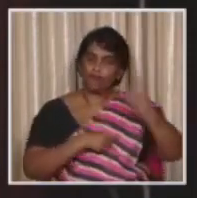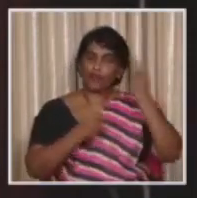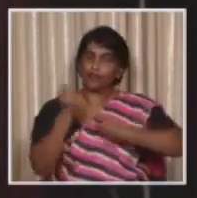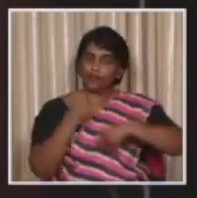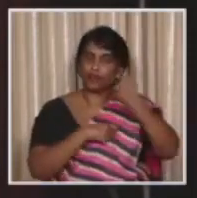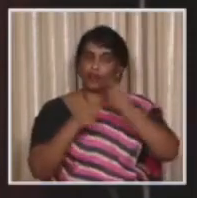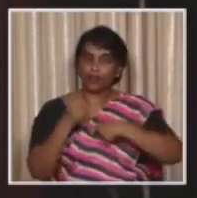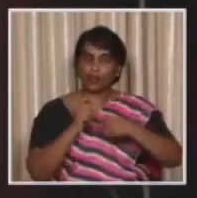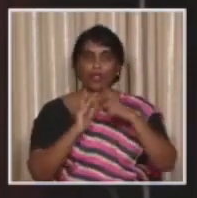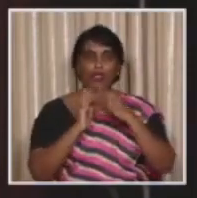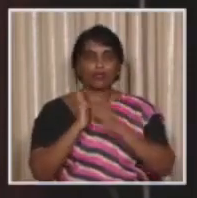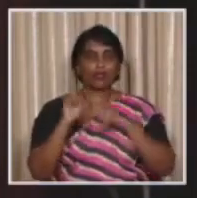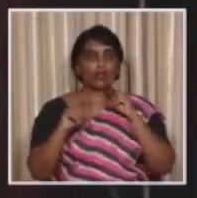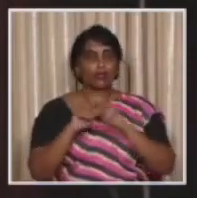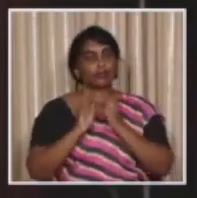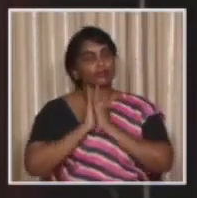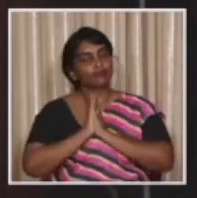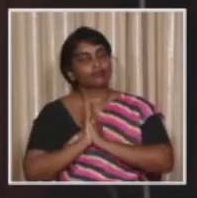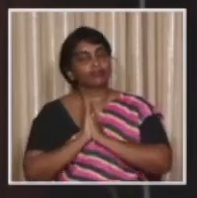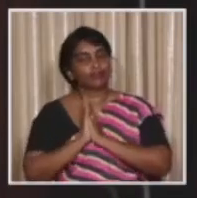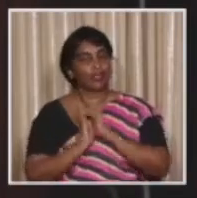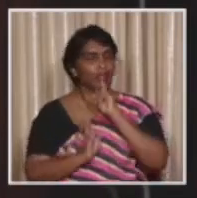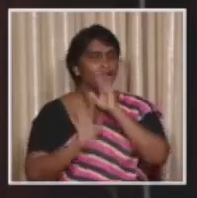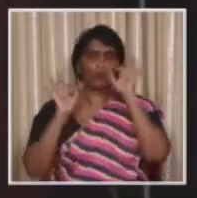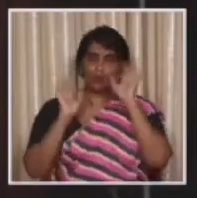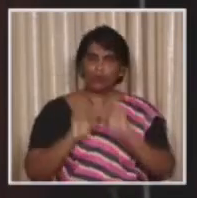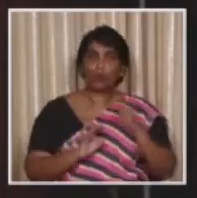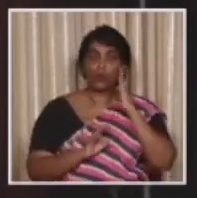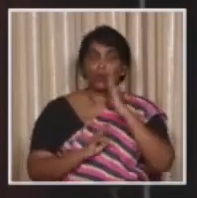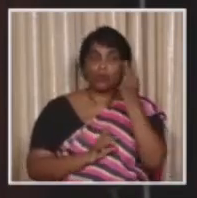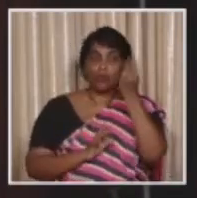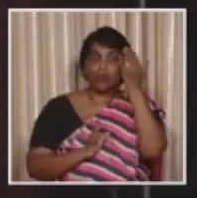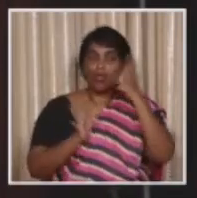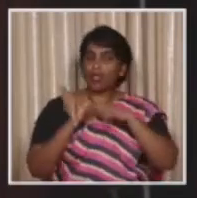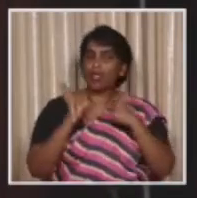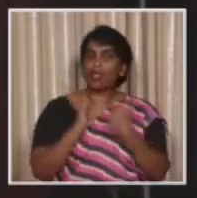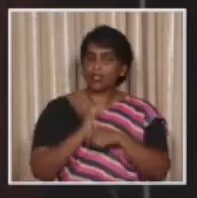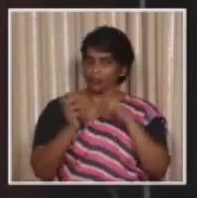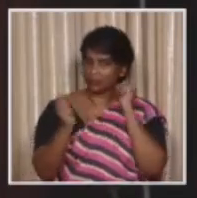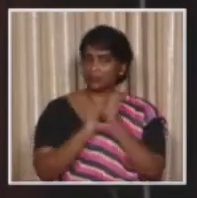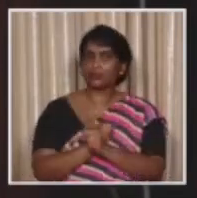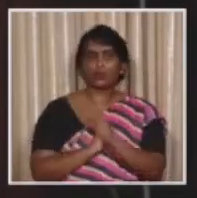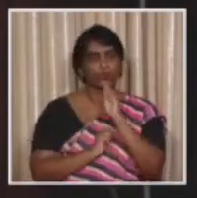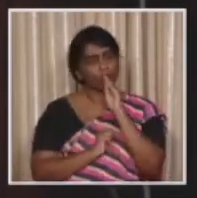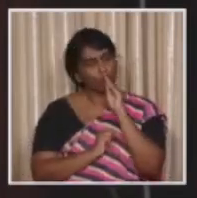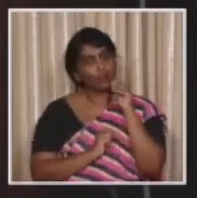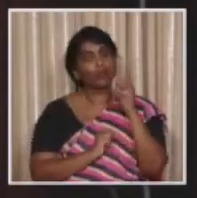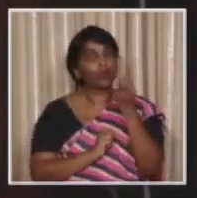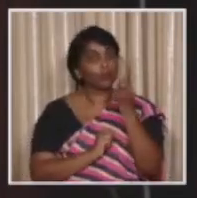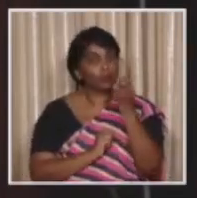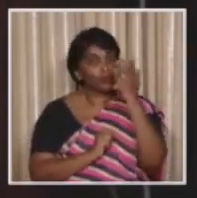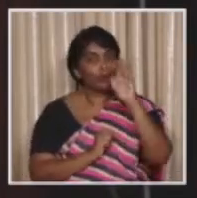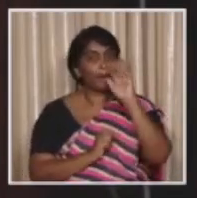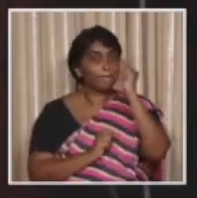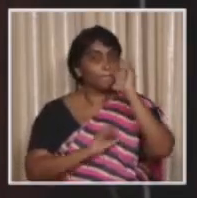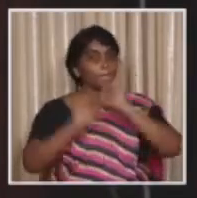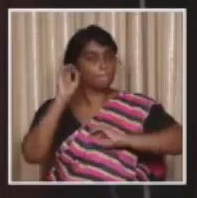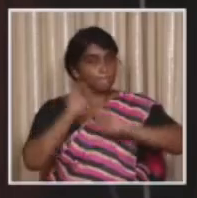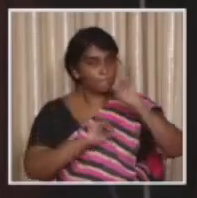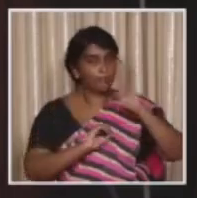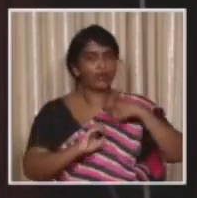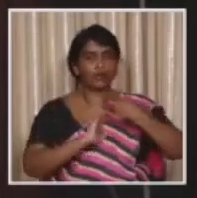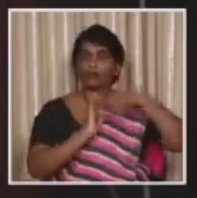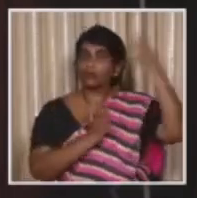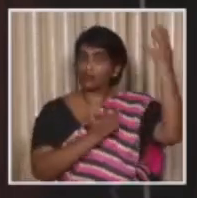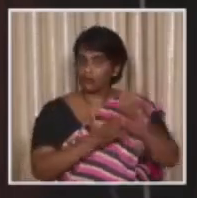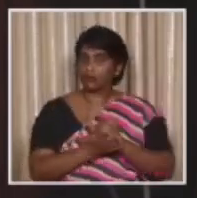විකුණන් කන්න IMF එක සරණම් ගච්ඡාමි කියලා කියන්නේ නැතුව විදේශ විනිමය පනත වෙනස් කරලා අඩුම ගානේ මේ මුදල් වලින් 50%ක්වත් අපේ